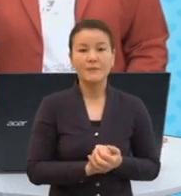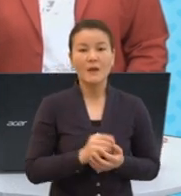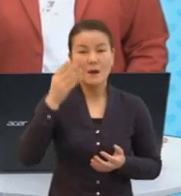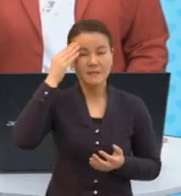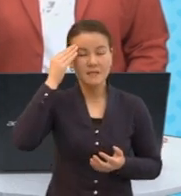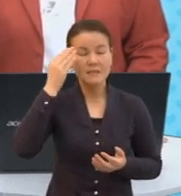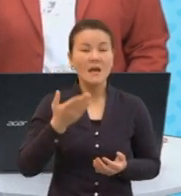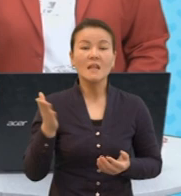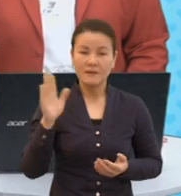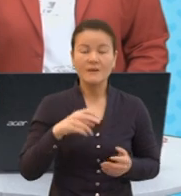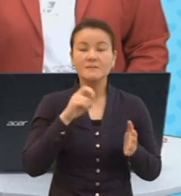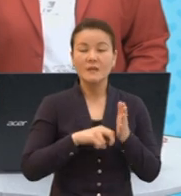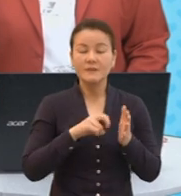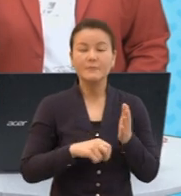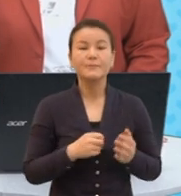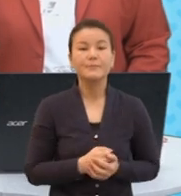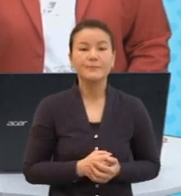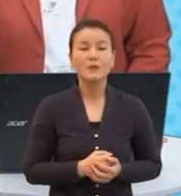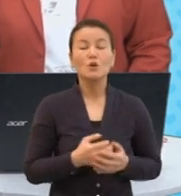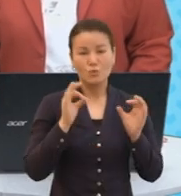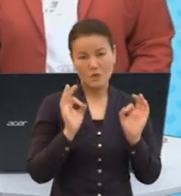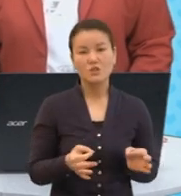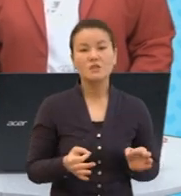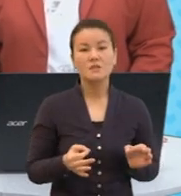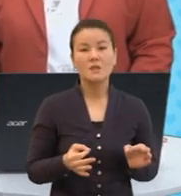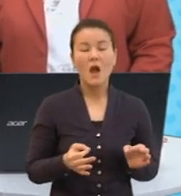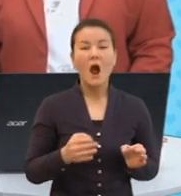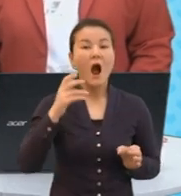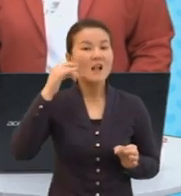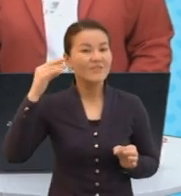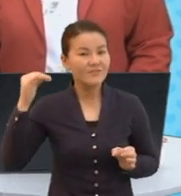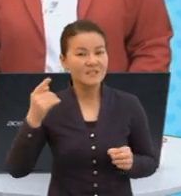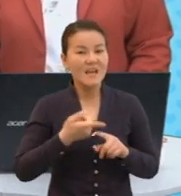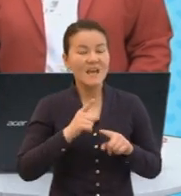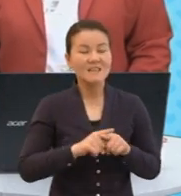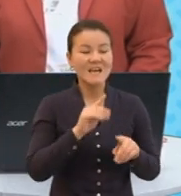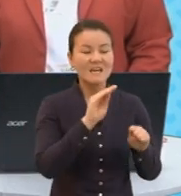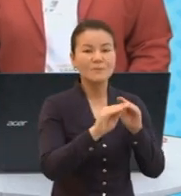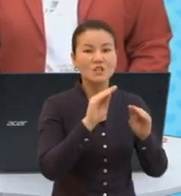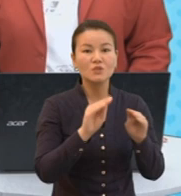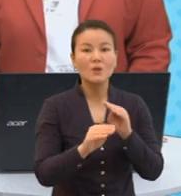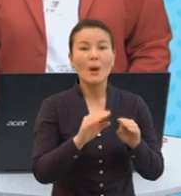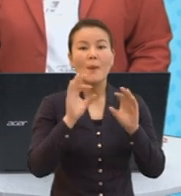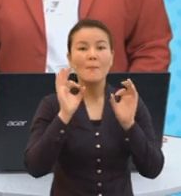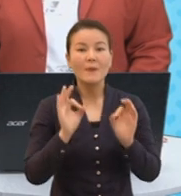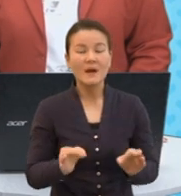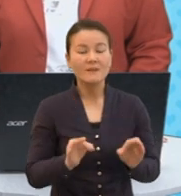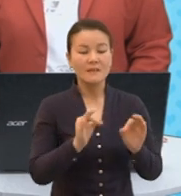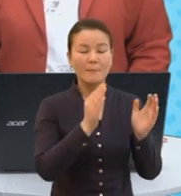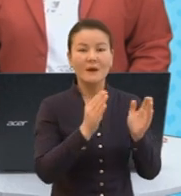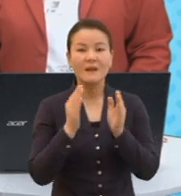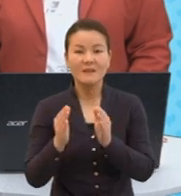Давайте проверим. Ну, конечно же, алфавит – это расположенные в определенном порядке